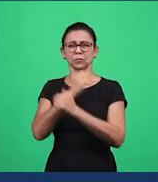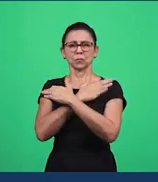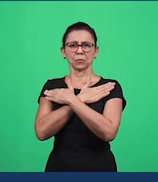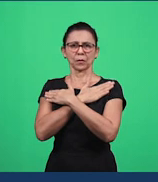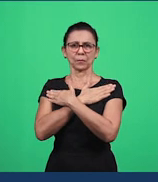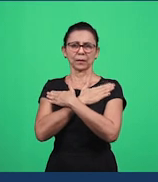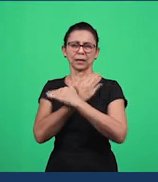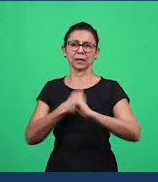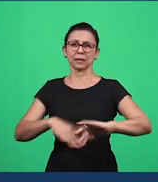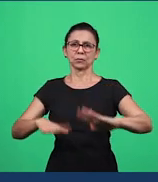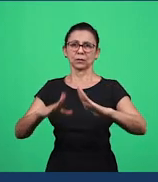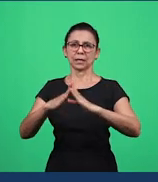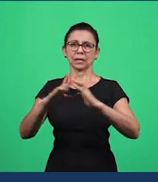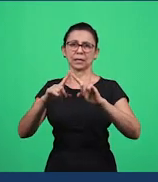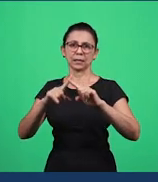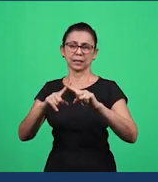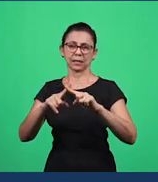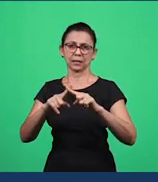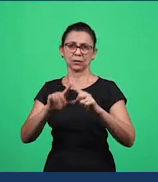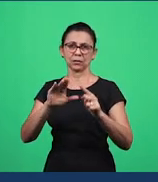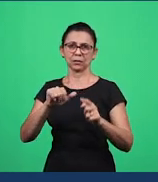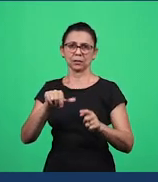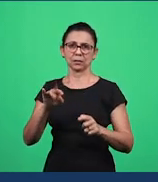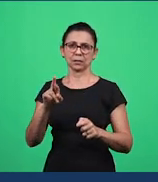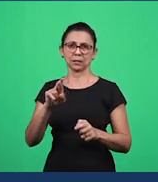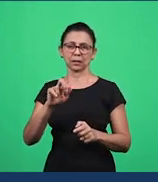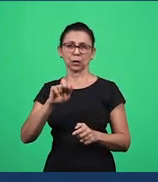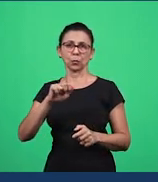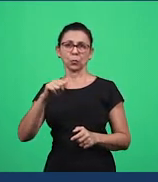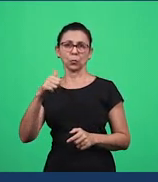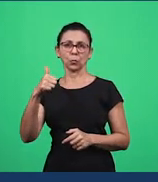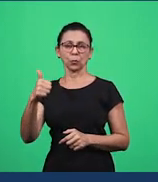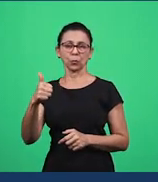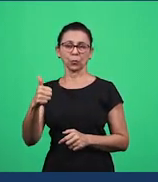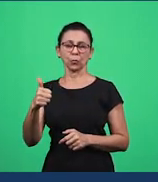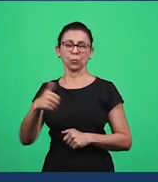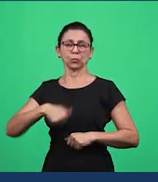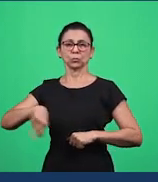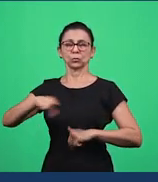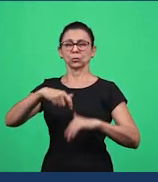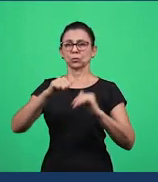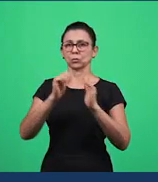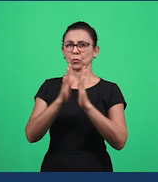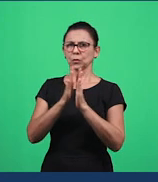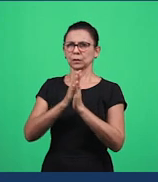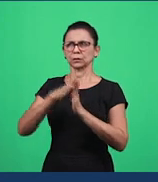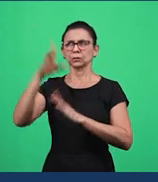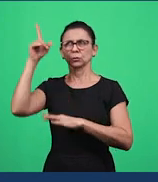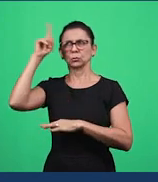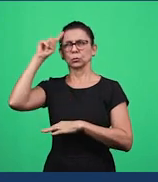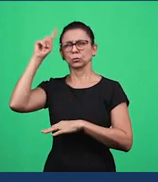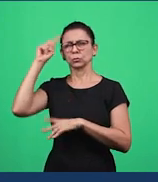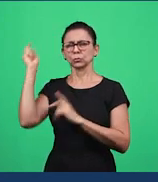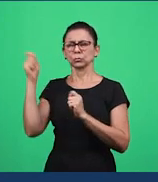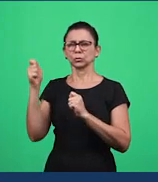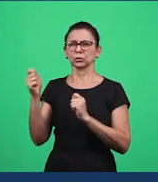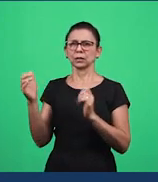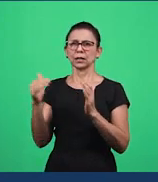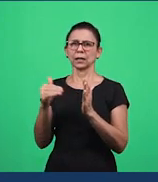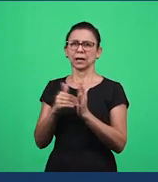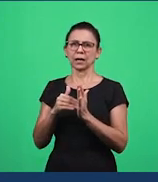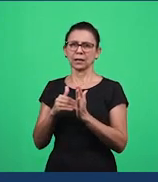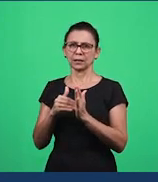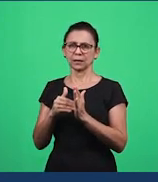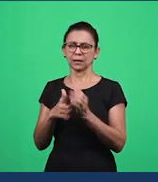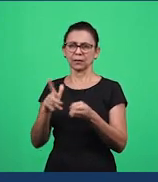Господа. Обнимаем вас из центральной церкви, которая заботится о вас и молится за вас. Все я с вами во